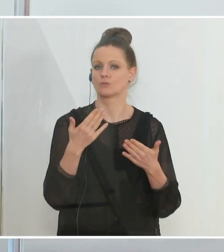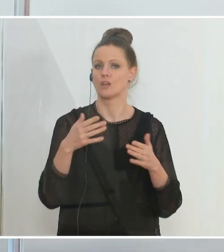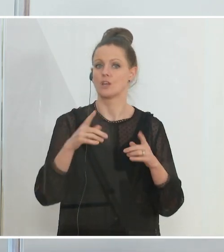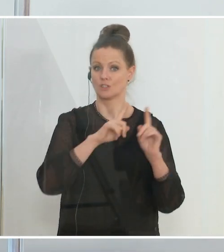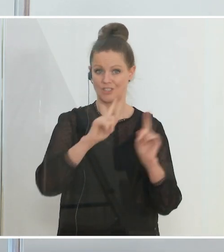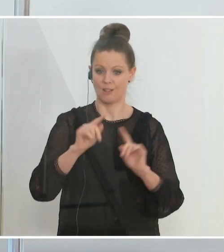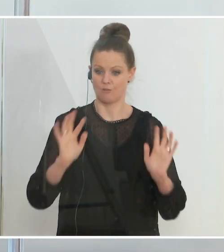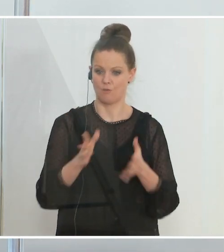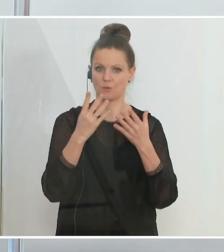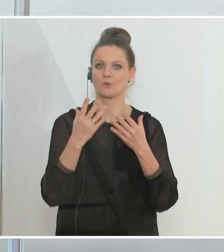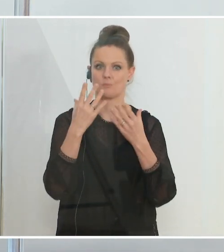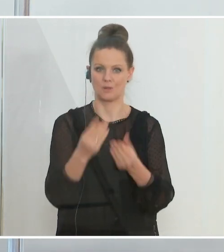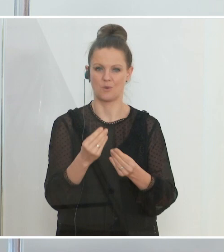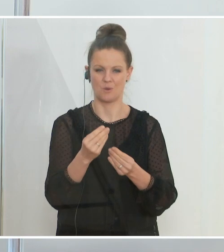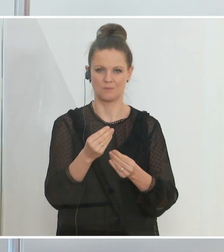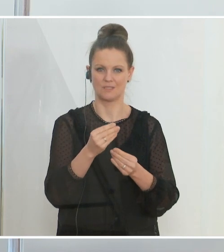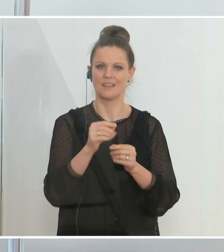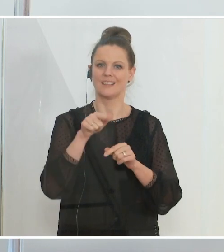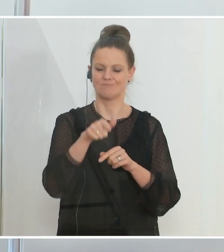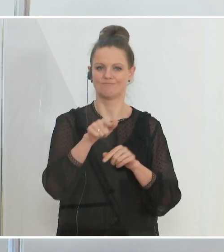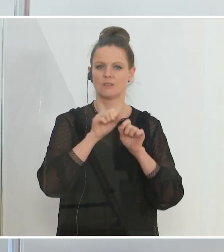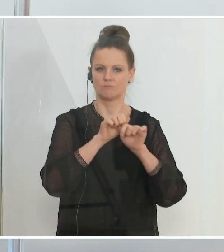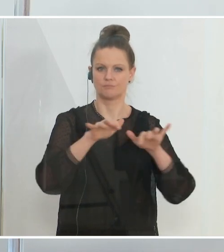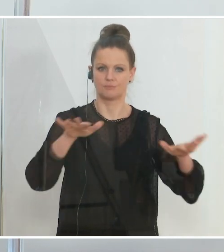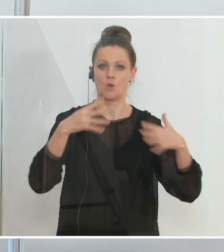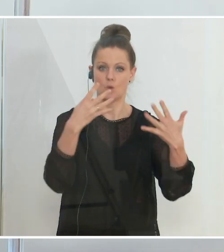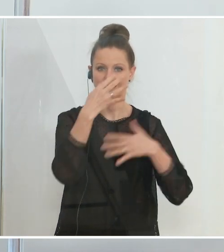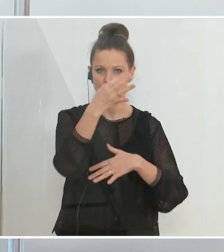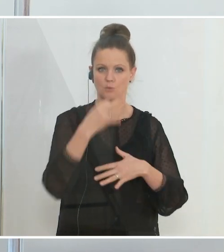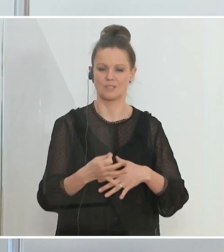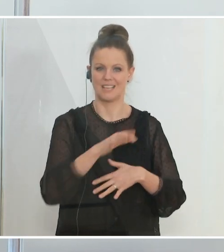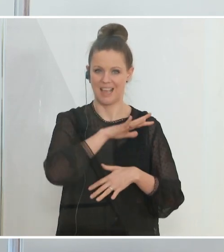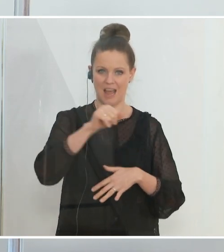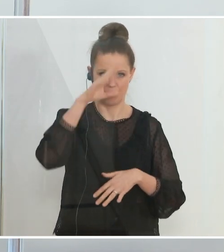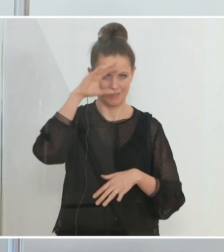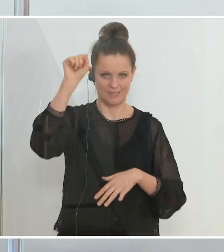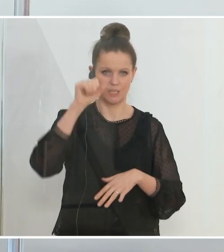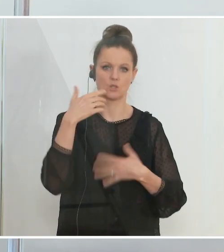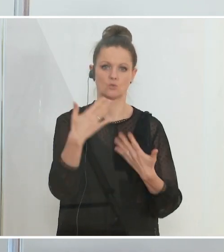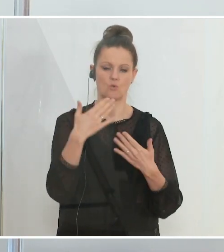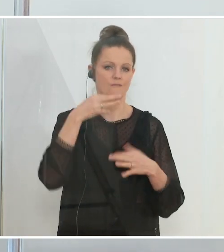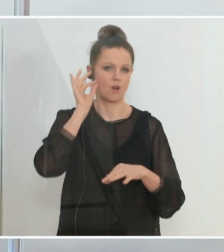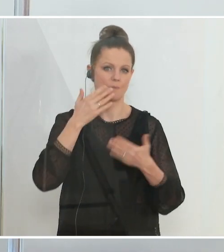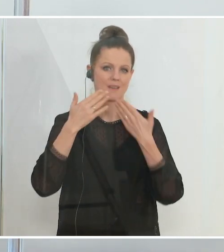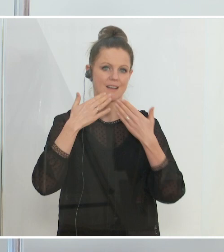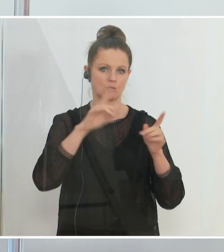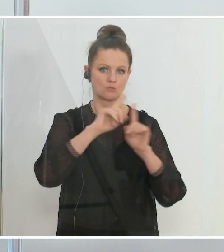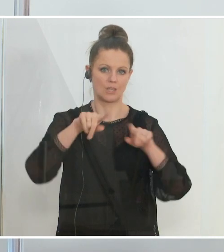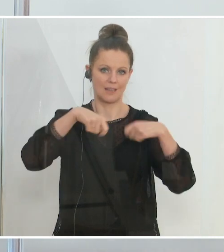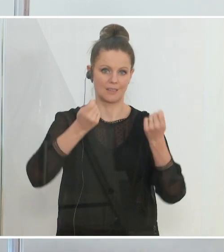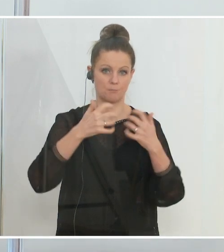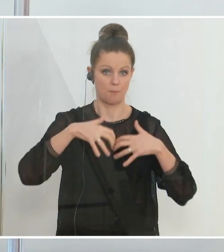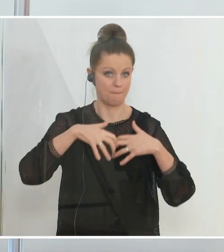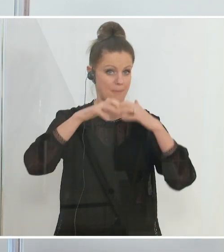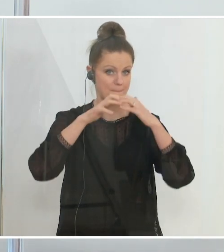fördern. Das ist ein Flächendeckungsgrad von 90% aller Bezirke, wo eine solche Frauenberatungsstelle eingerichtet